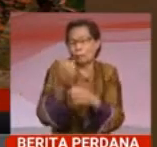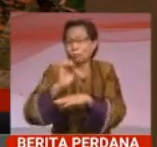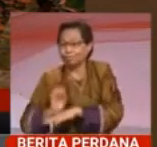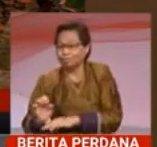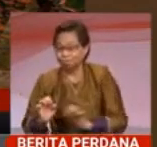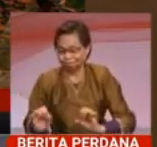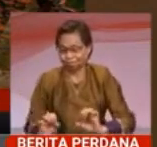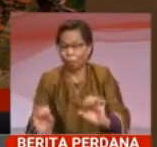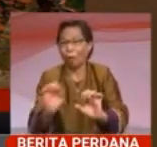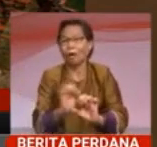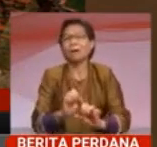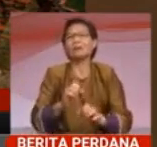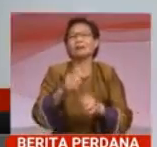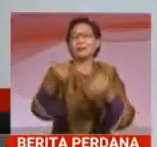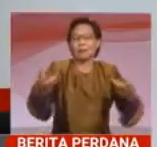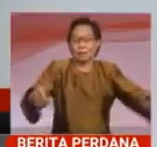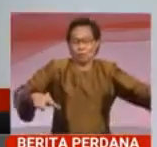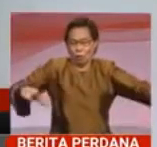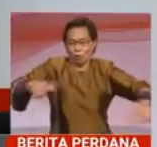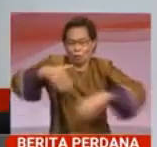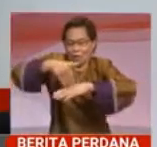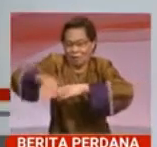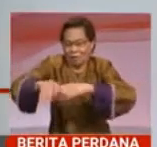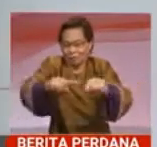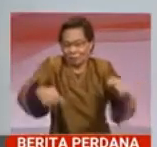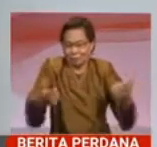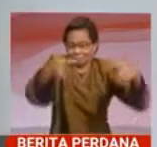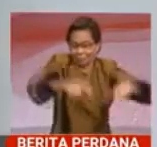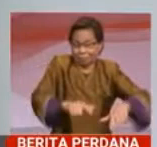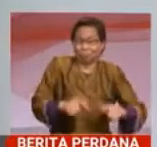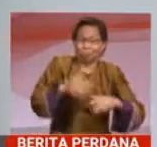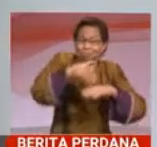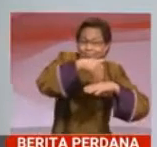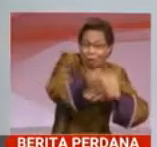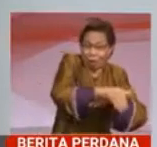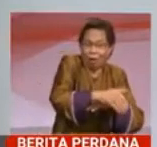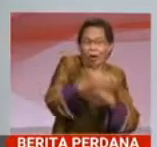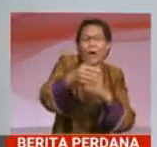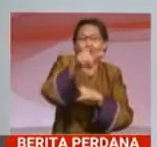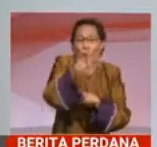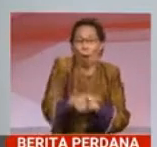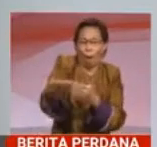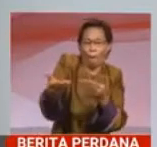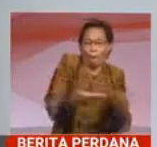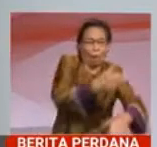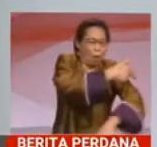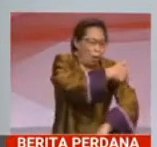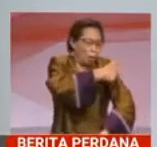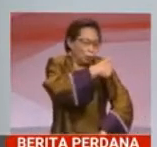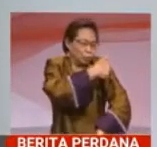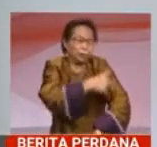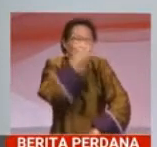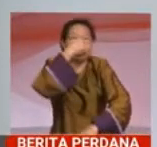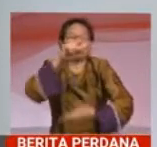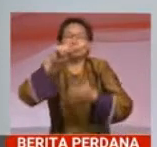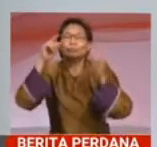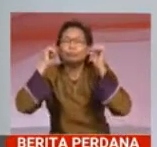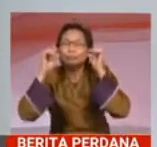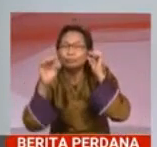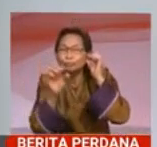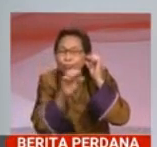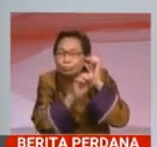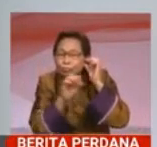kecemasan serta sebuah Jenderal digerakkan ke lokasi kejadian mangsa dibawa ke hospital sultanah Aminah untuk pemeriksaan